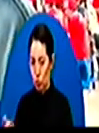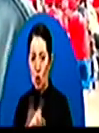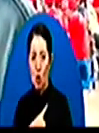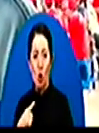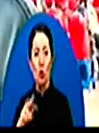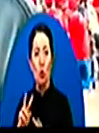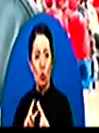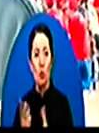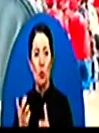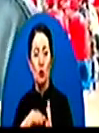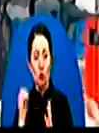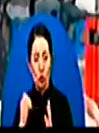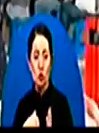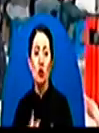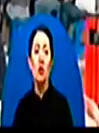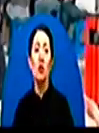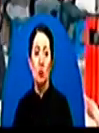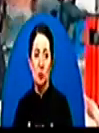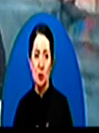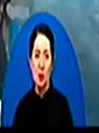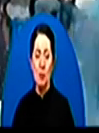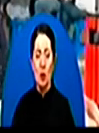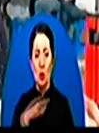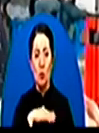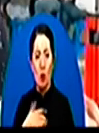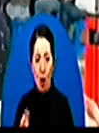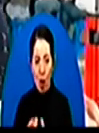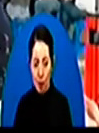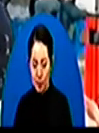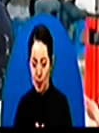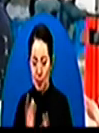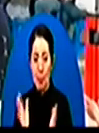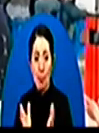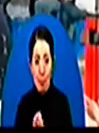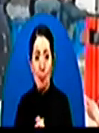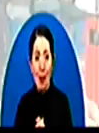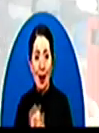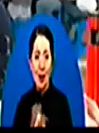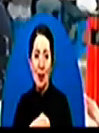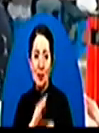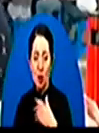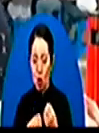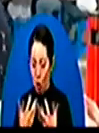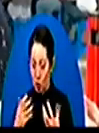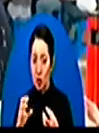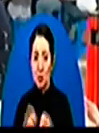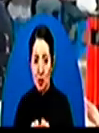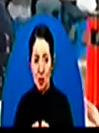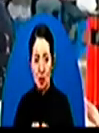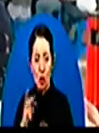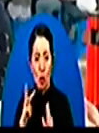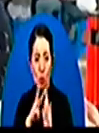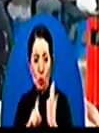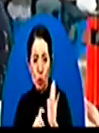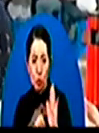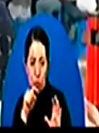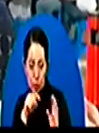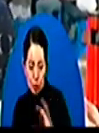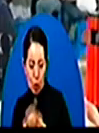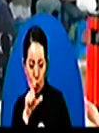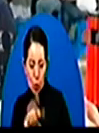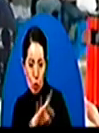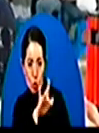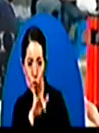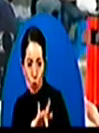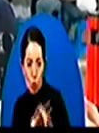учиртай гэдэг шалтгаанаар би дэмжиж байгаа. Хамтарч тийм ээ багаараа ажиллаж та маш их олон зүйлүүдийг хийсэн тийм ээ мөрийн хөтөлбөртөө хүн төвтэй хөгжлийн бодлого баримтлан